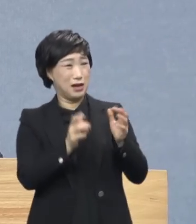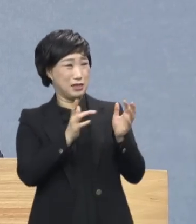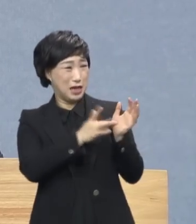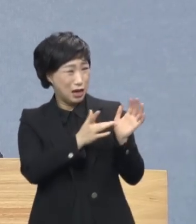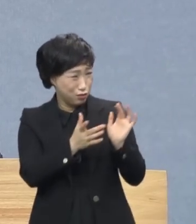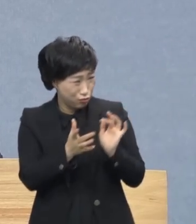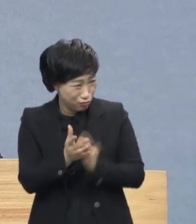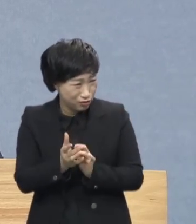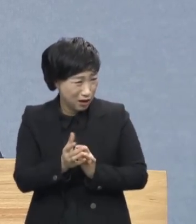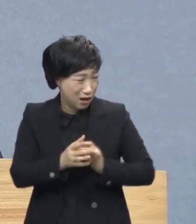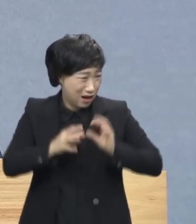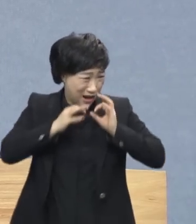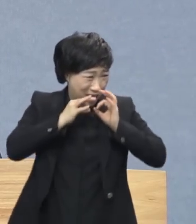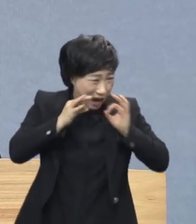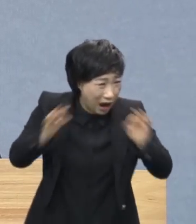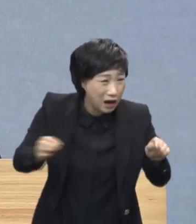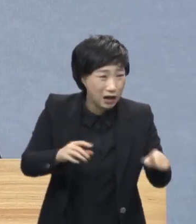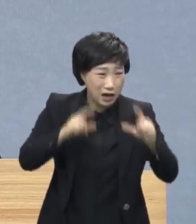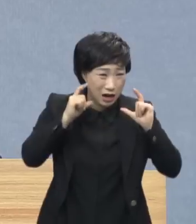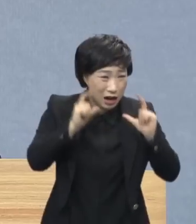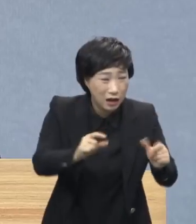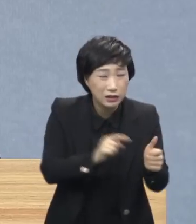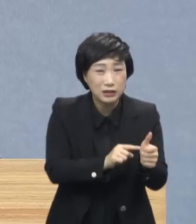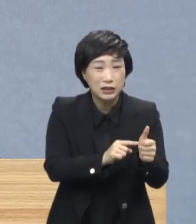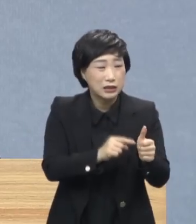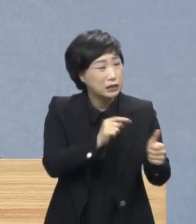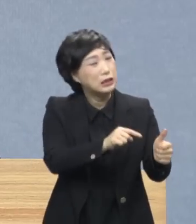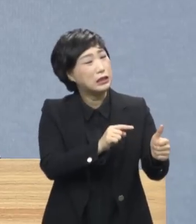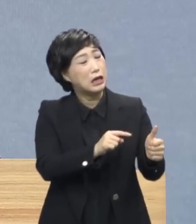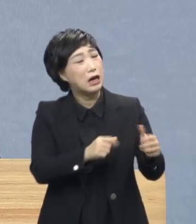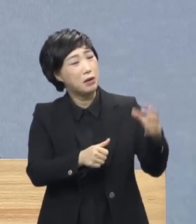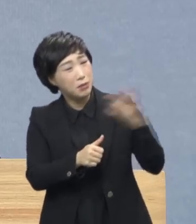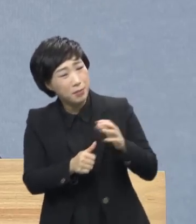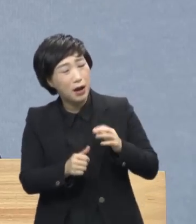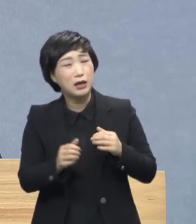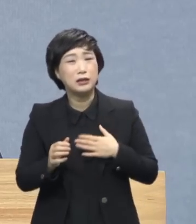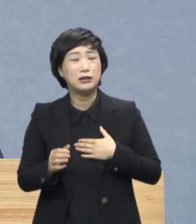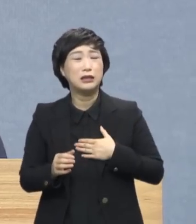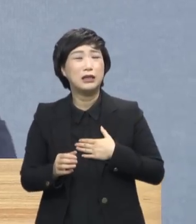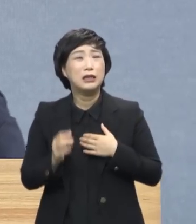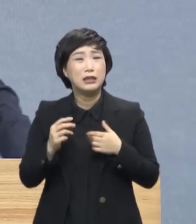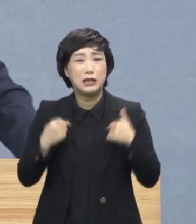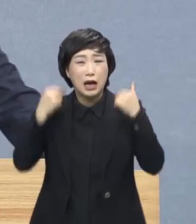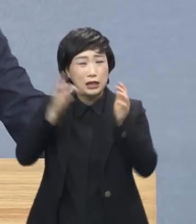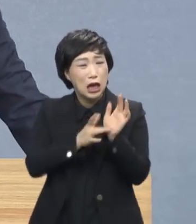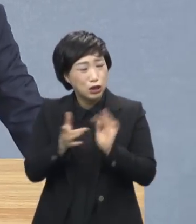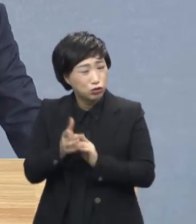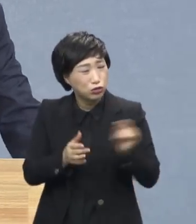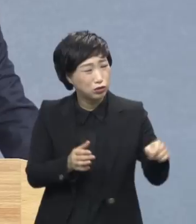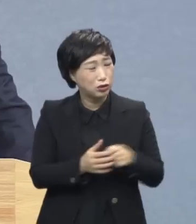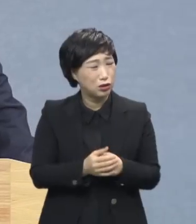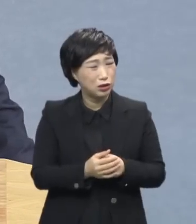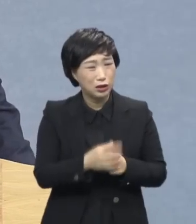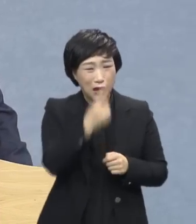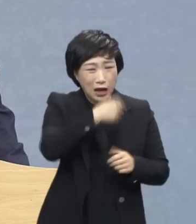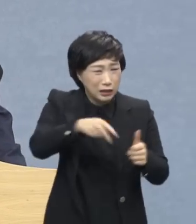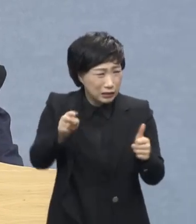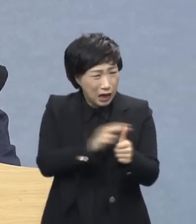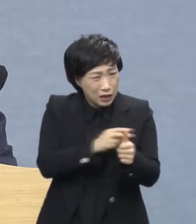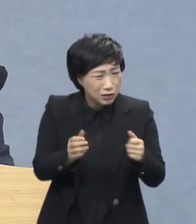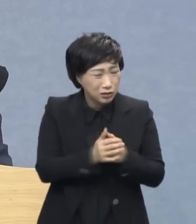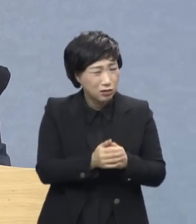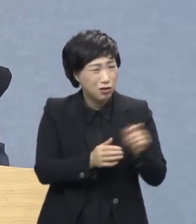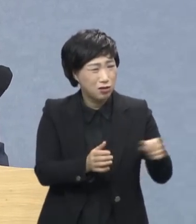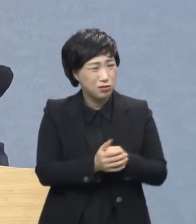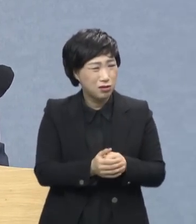예수다. 네가 핍박하는 나세렛 예수다. 너 가시채로 짓밟으려나 고생이